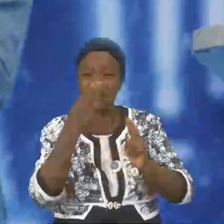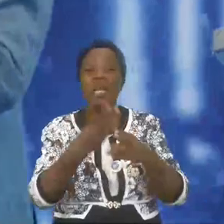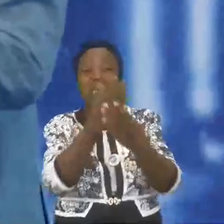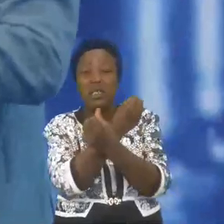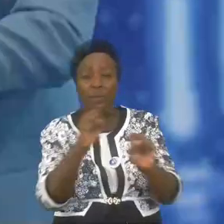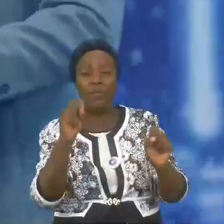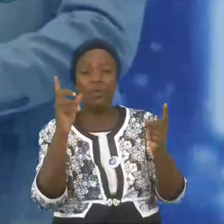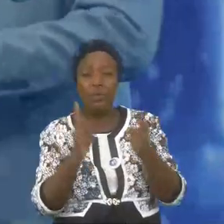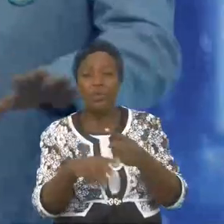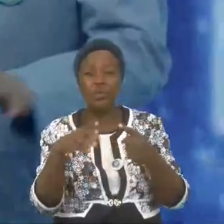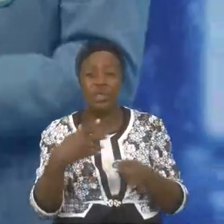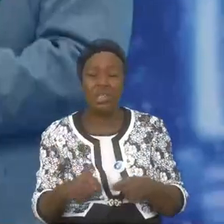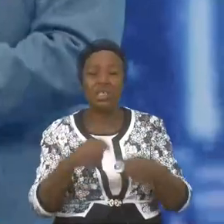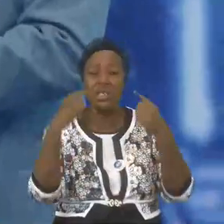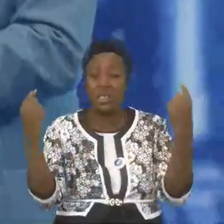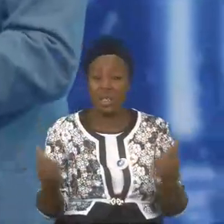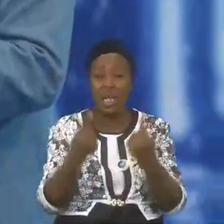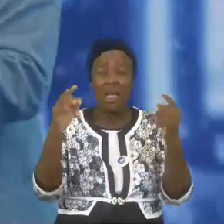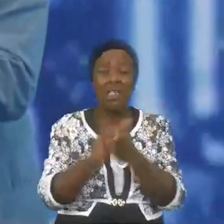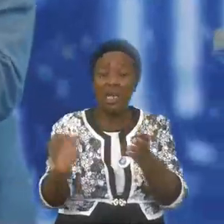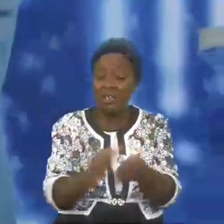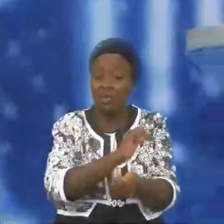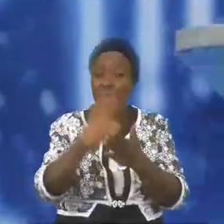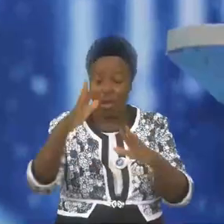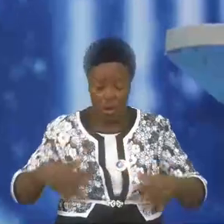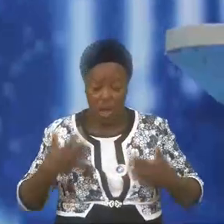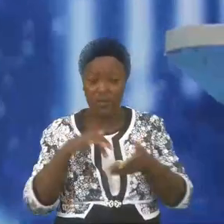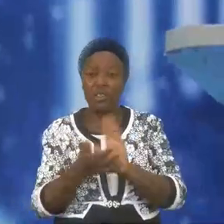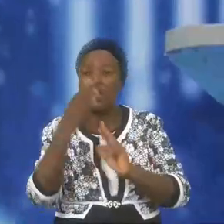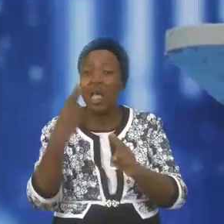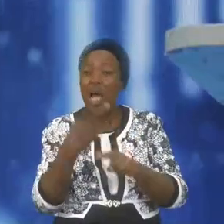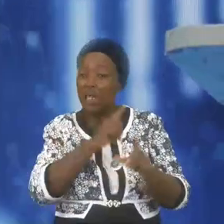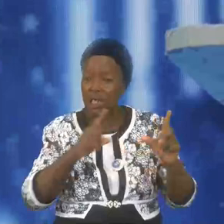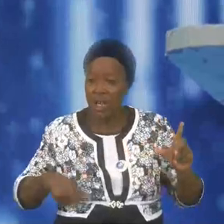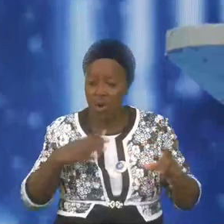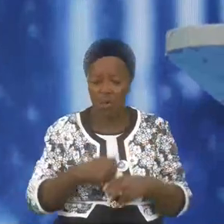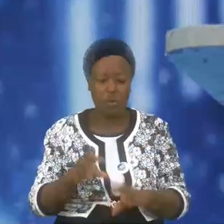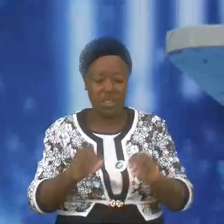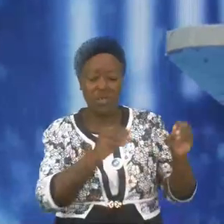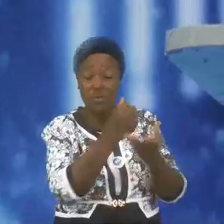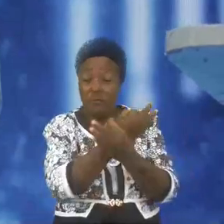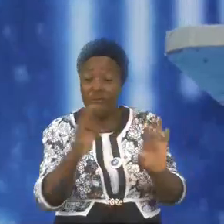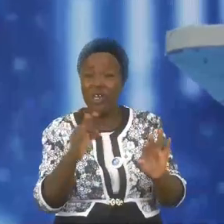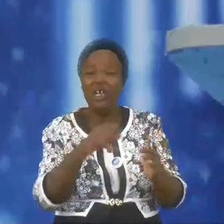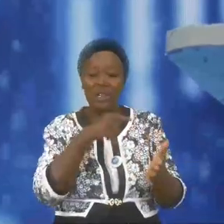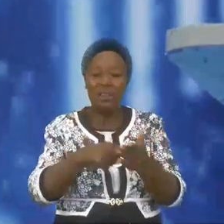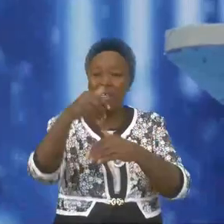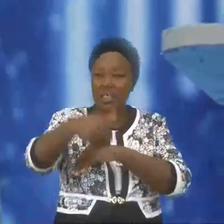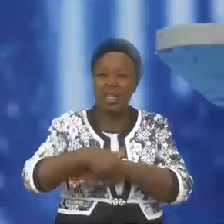salut au péché qui ravage ta vie. Et le Seigneur va t'affranchir ce